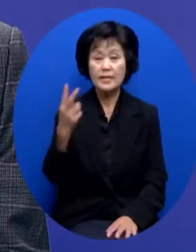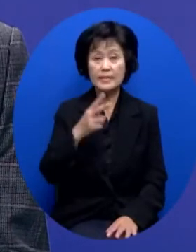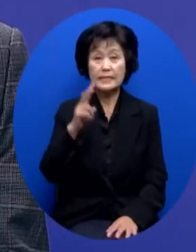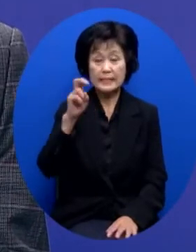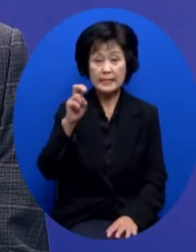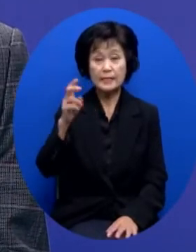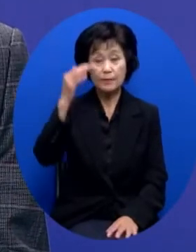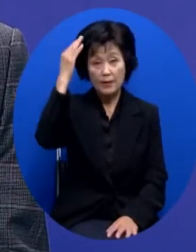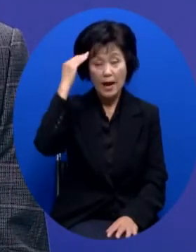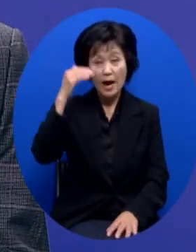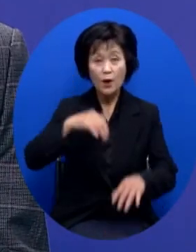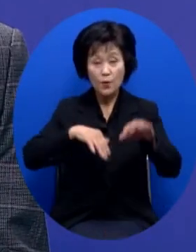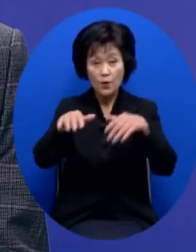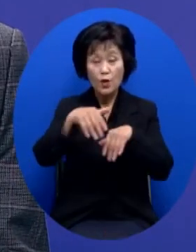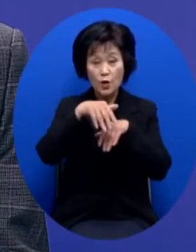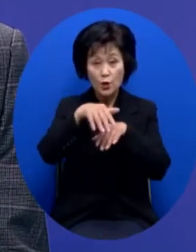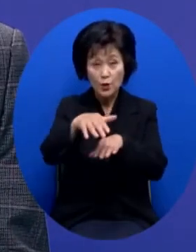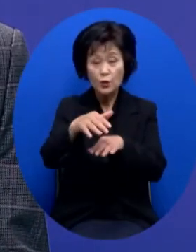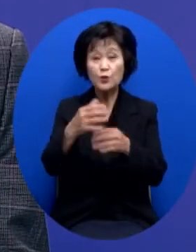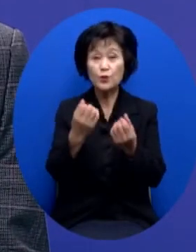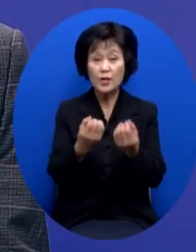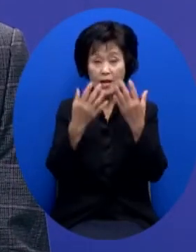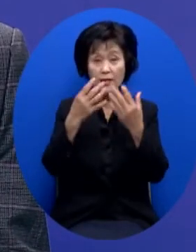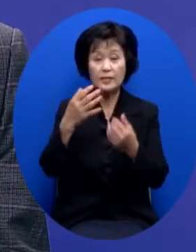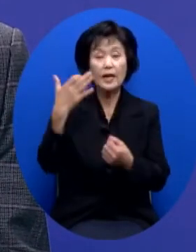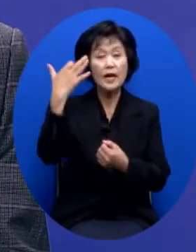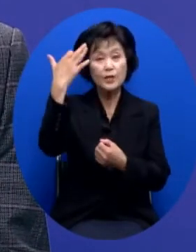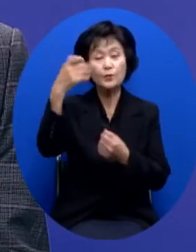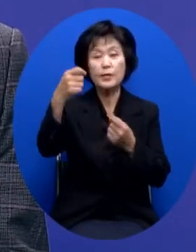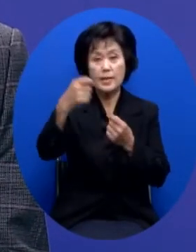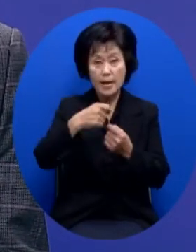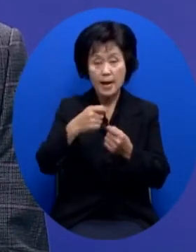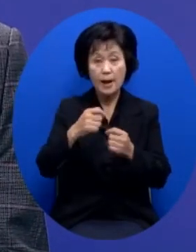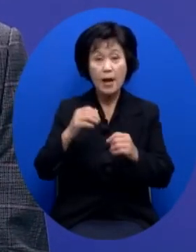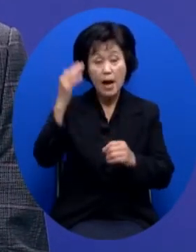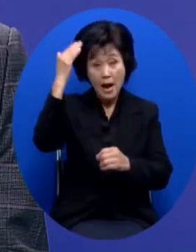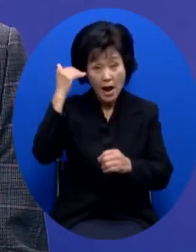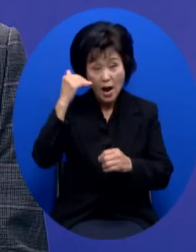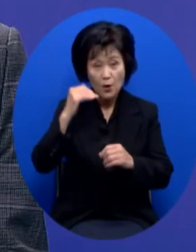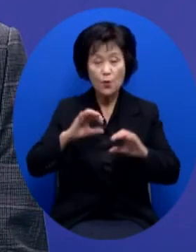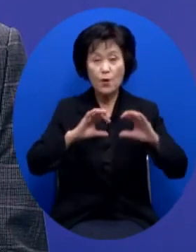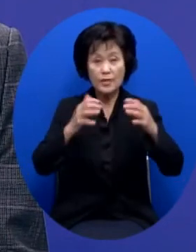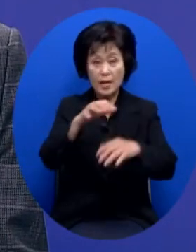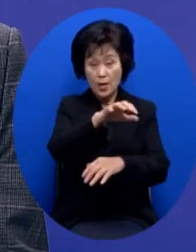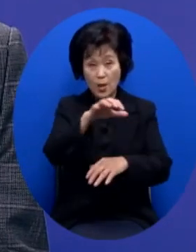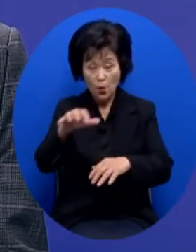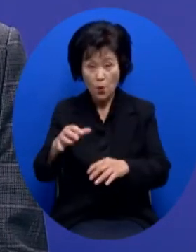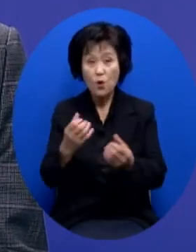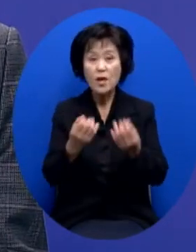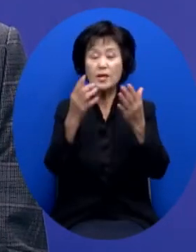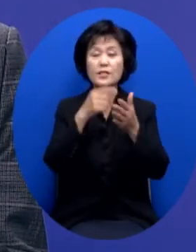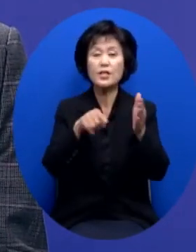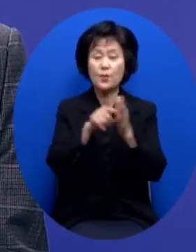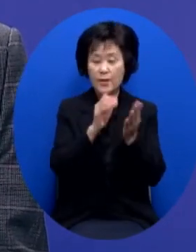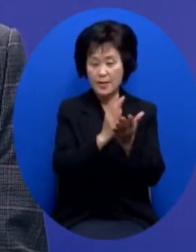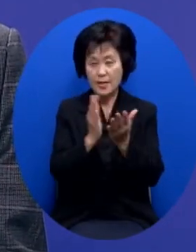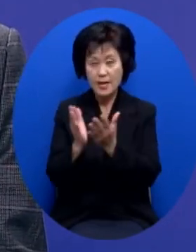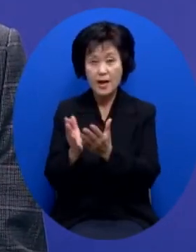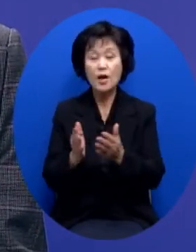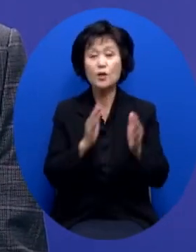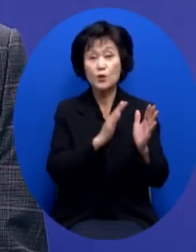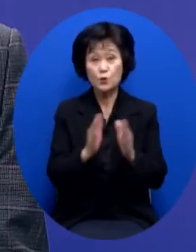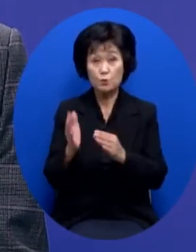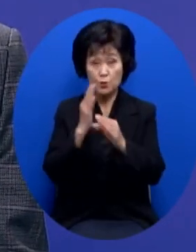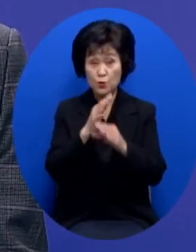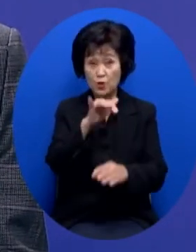2022 코리아 퍼레이드가 19일 앞으로 다가왔습니다. 국내는 물론 국경을 넘어서까지 이 퍼레이드를 위해 다양하게 준비하고 있는데요.